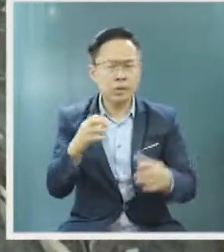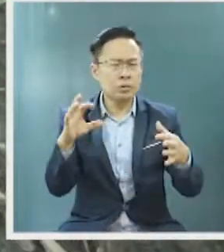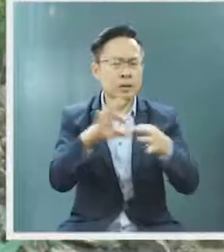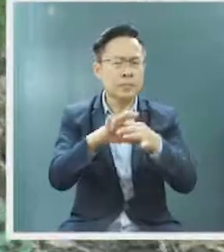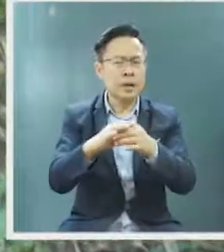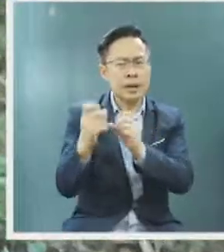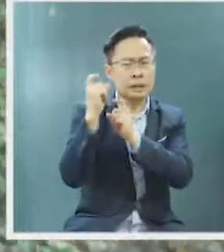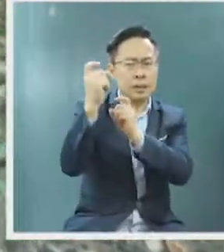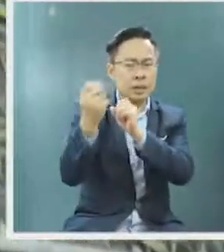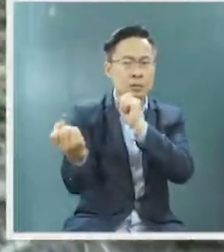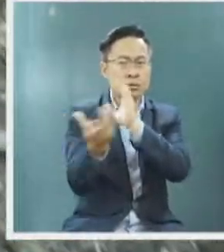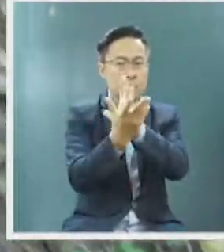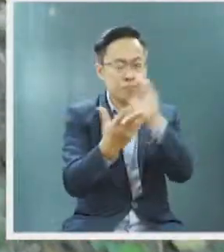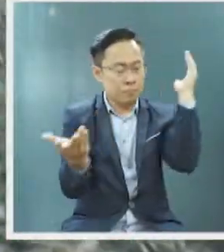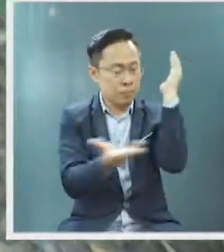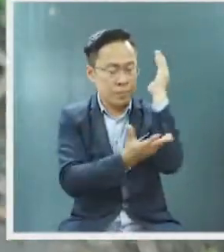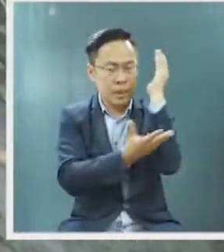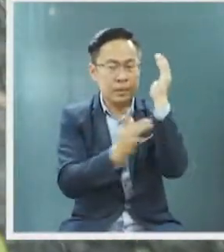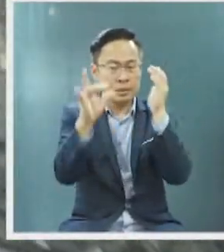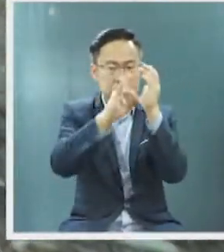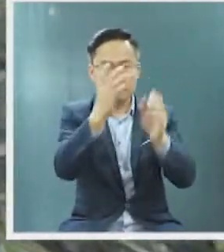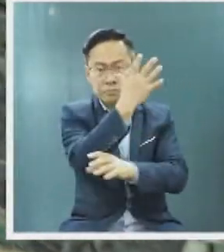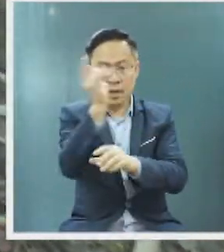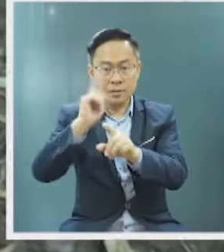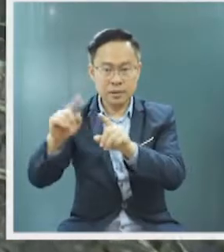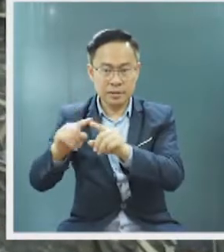อบร่องรอยภัยคุกคามเพื่อพิทักษ์ป่า